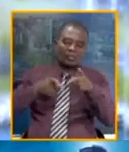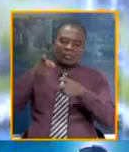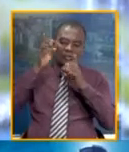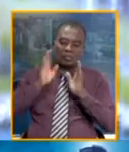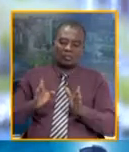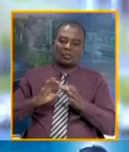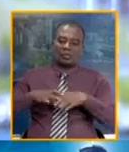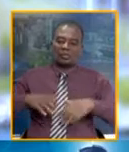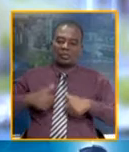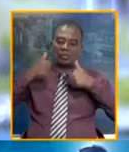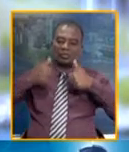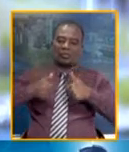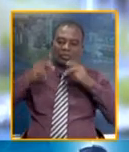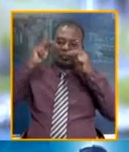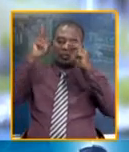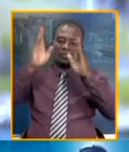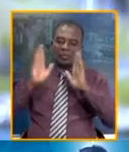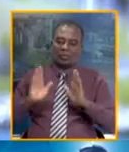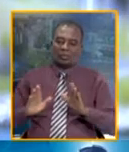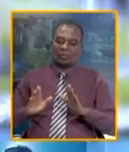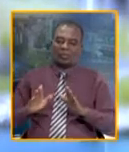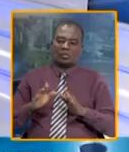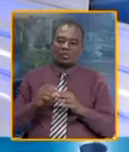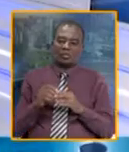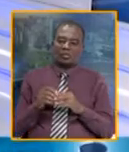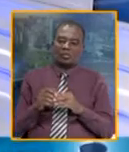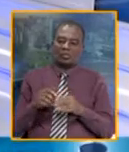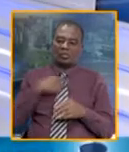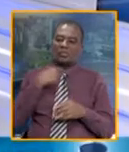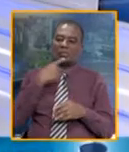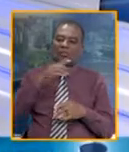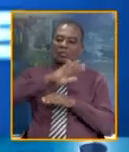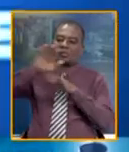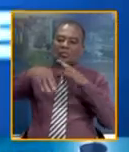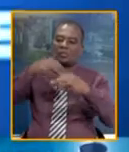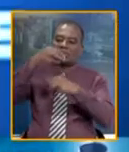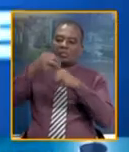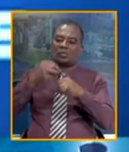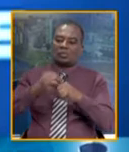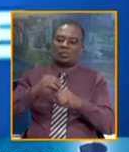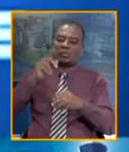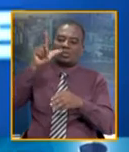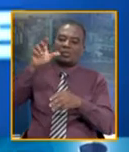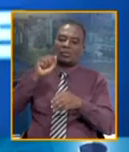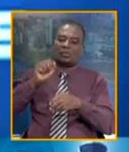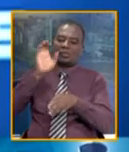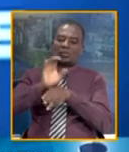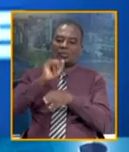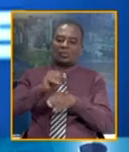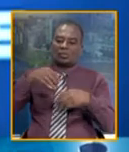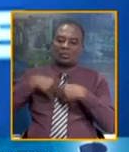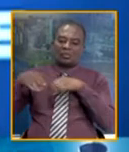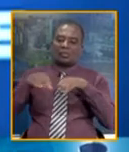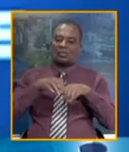de la santé, le professeur Mamadou Samba. Je rassure tout le monde, la Côte d'Ivoire a fait le choix de